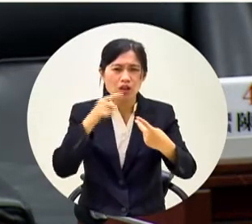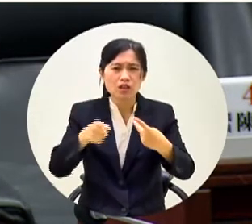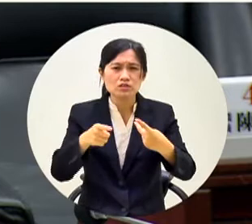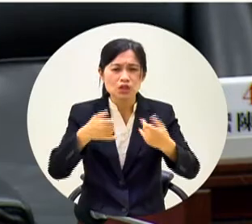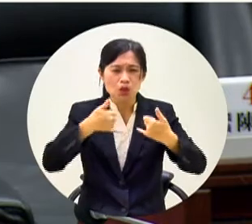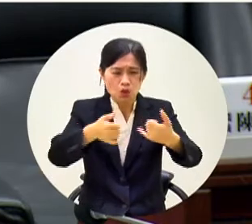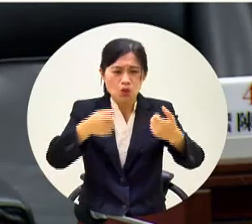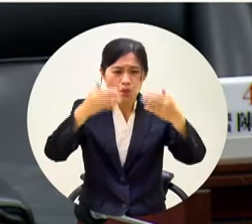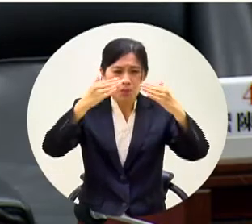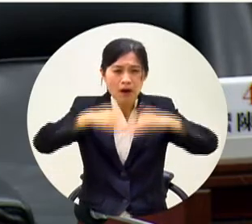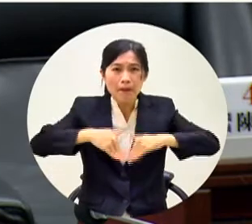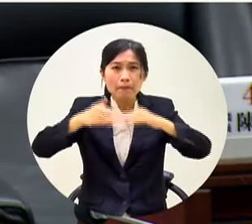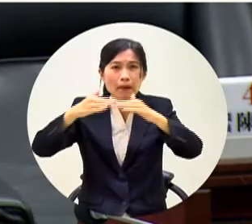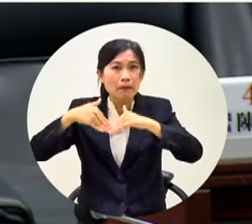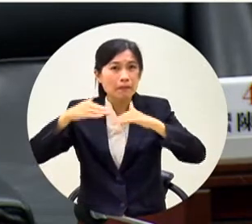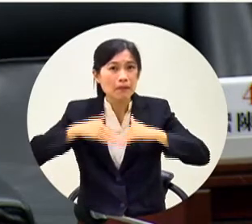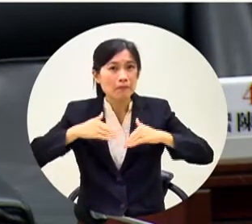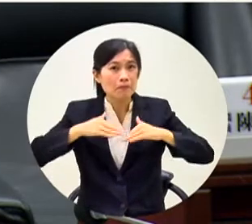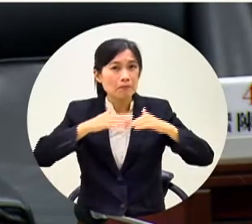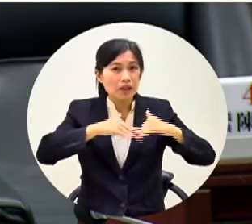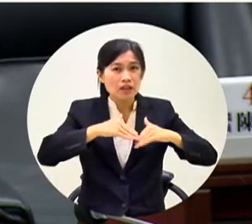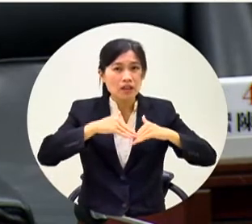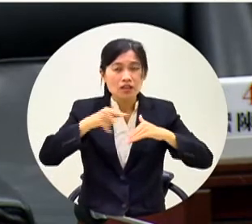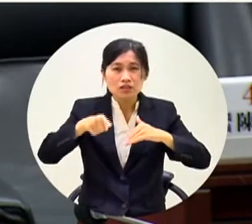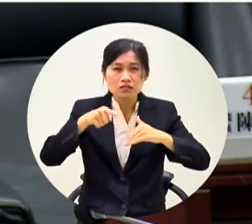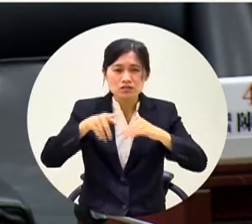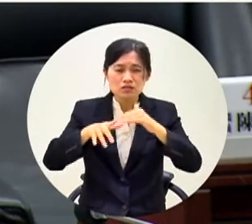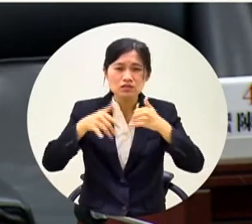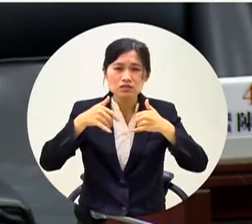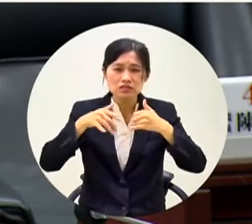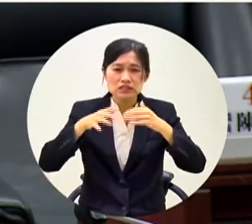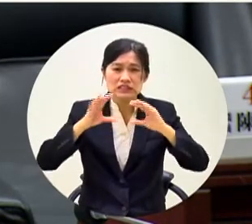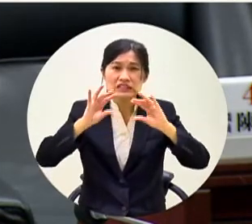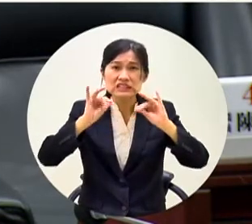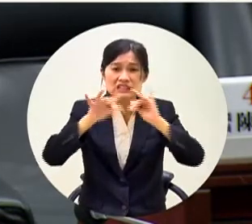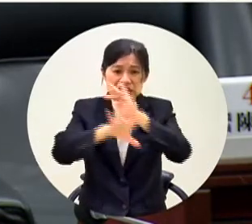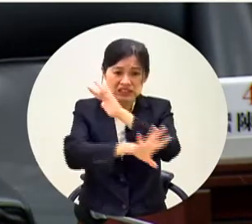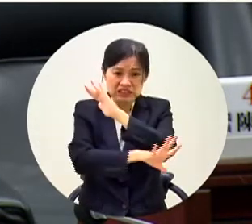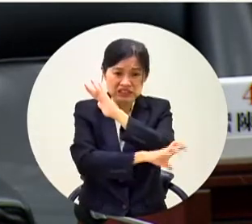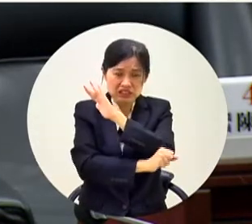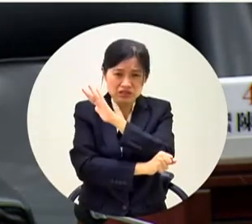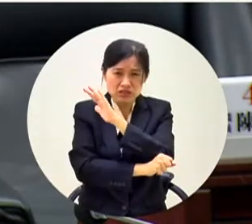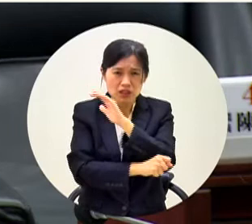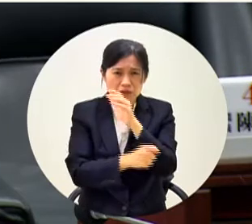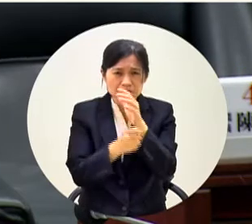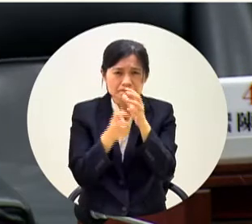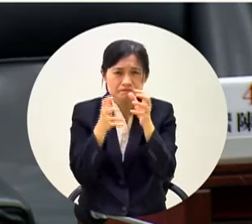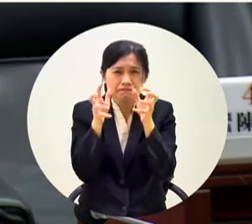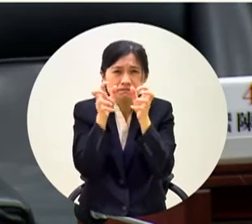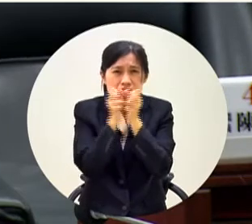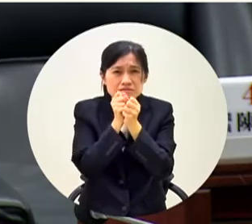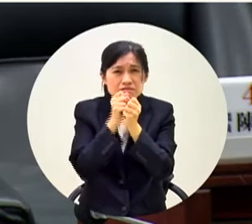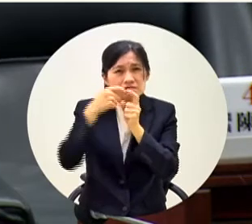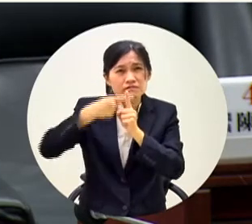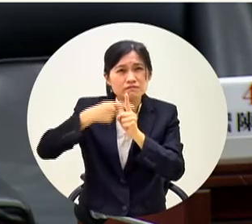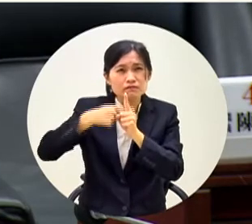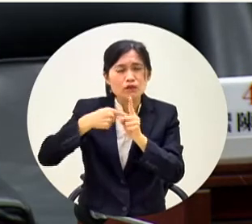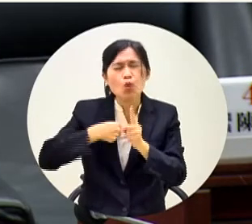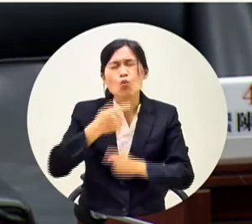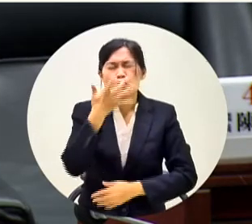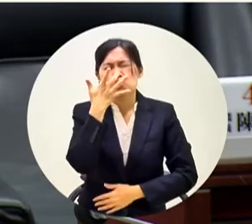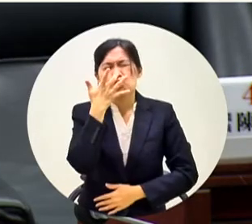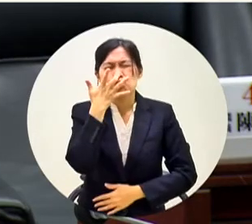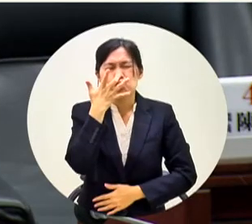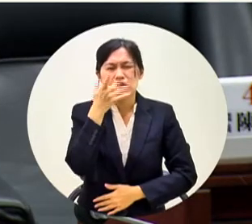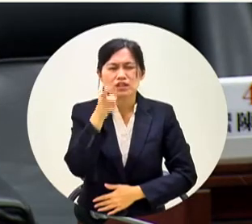嘛，是毋是讲？安尼，伊个地基是咪迄个密度啊？是啥物？即我是较唔捌啦。伊甲我讲地